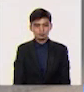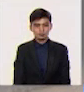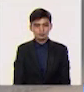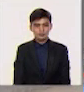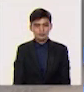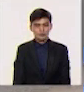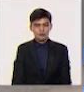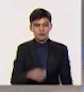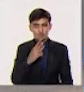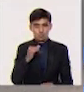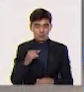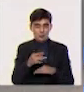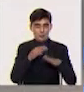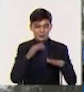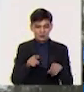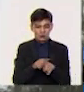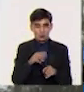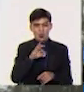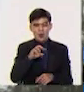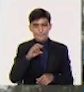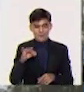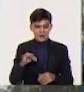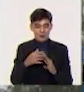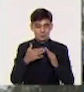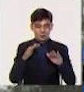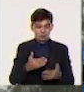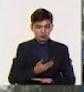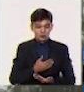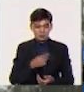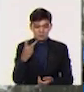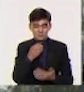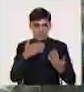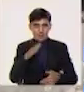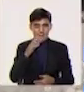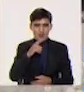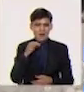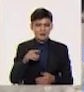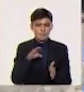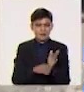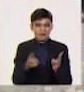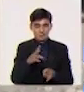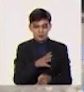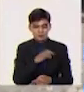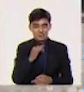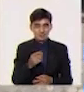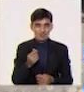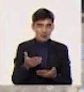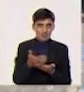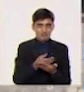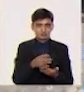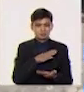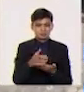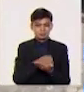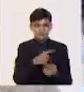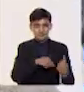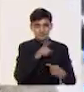Шу ауданына қарасты Төлеби ауылының тұрғындары кәсіпкердің кесірінен екі аптадан бері көгілдір отынсыз қалдық деп наразы. Айтуларынша, елден ақша жиып, газ құбырын